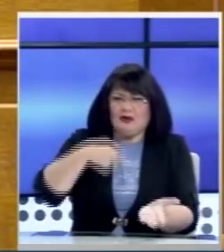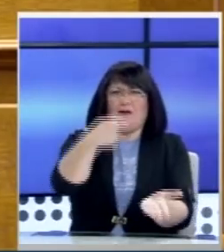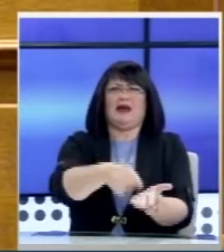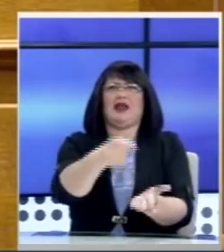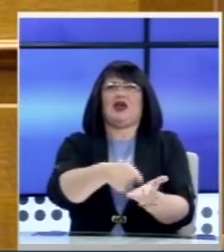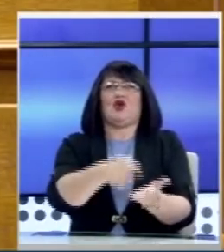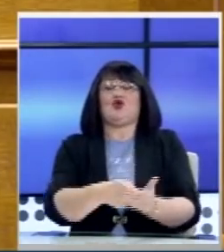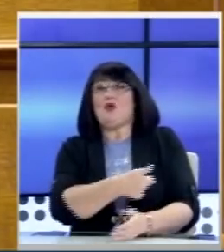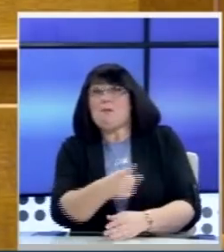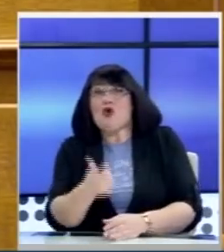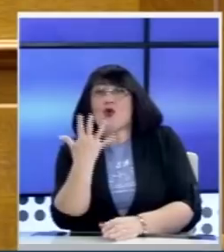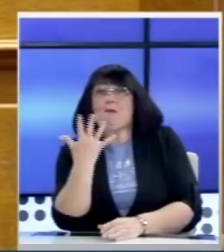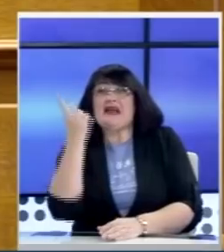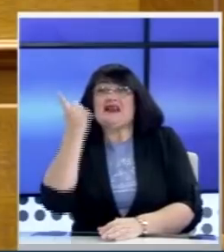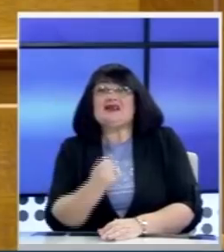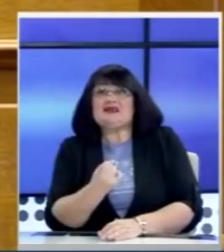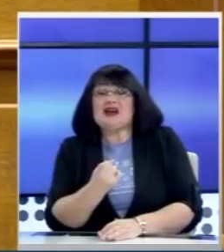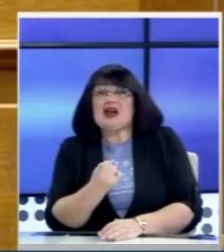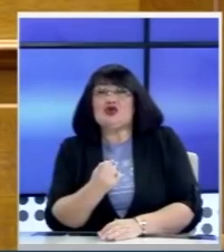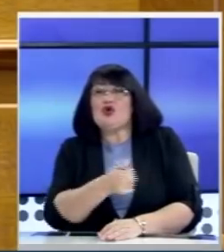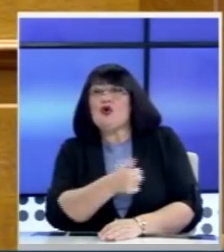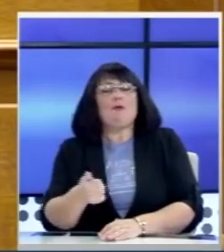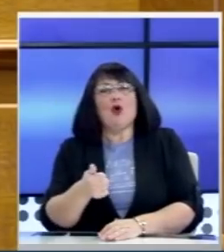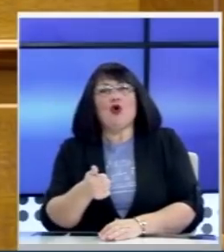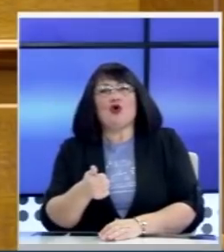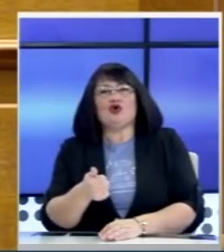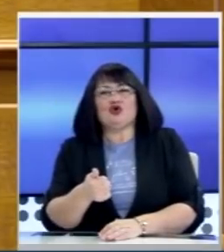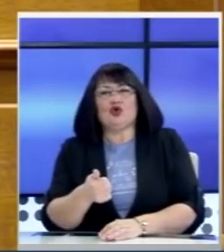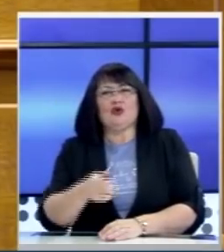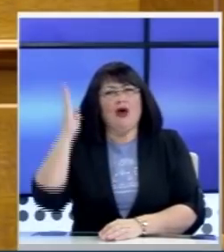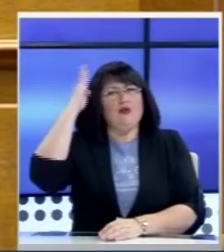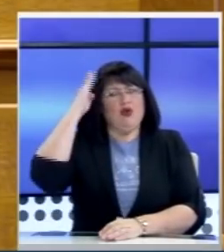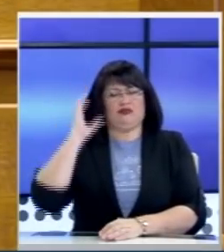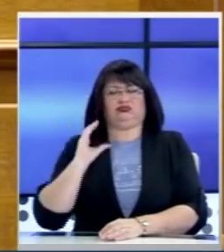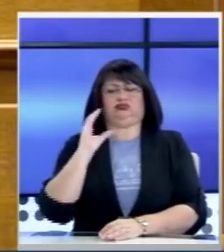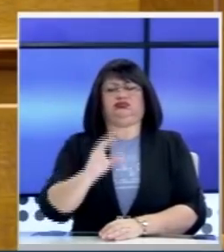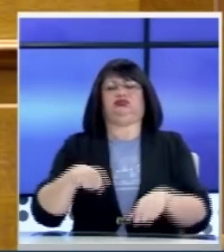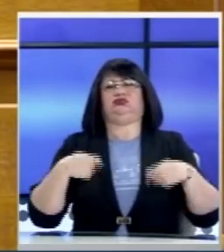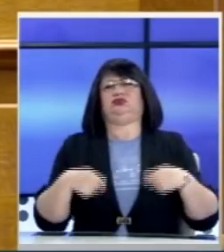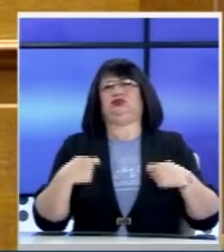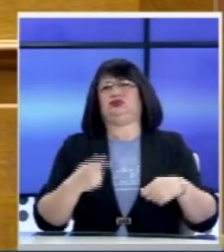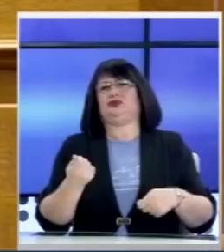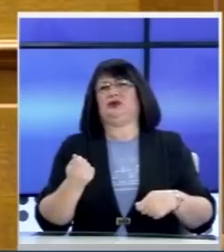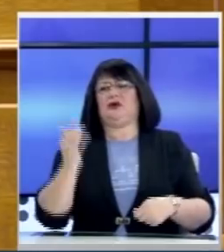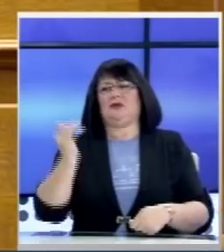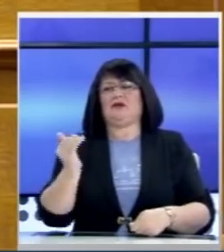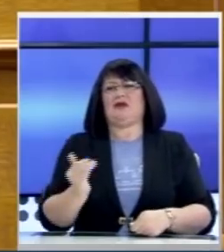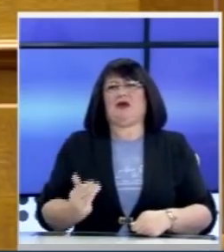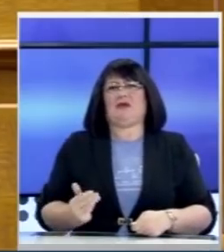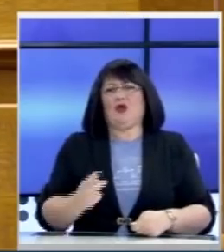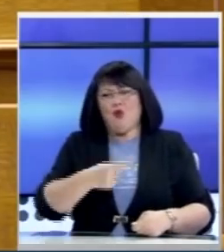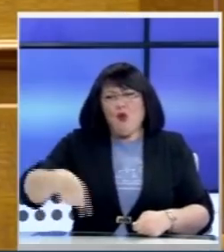μόλις το 5% καταβάλλεται από τη φορολογία του μεγάλου κεφαλαίου, την οποία όλοι σας μειώσατε και από